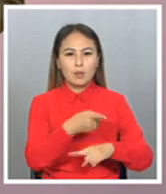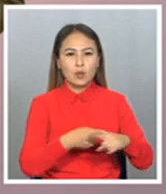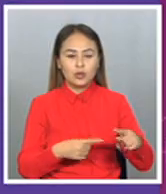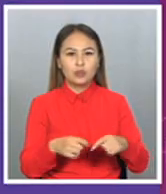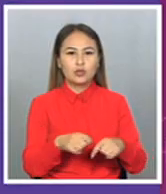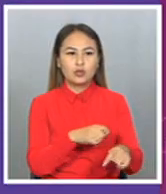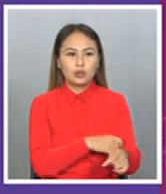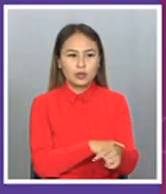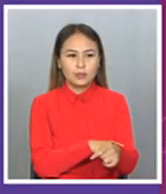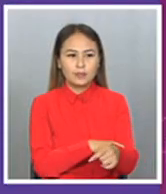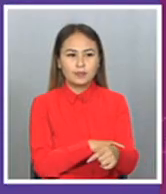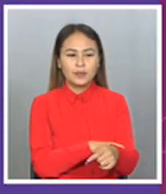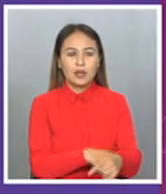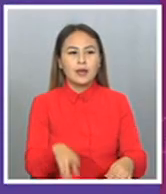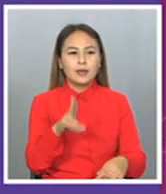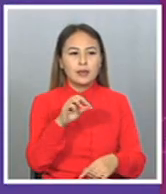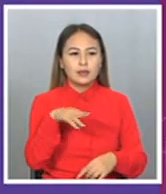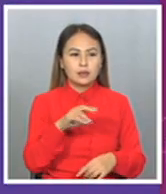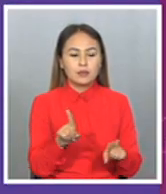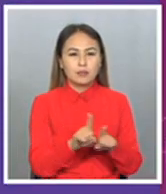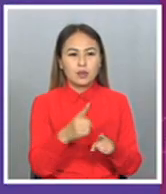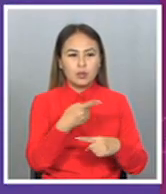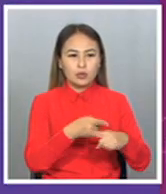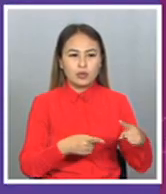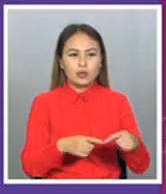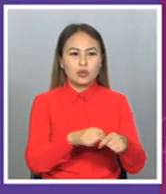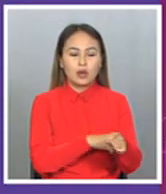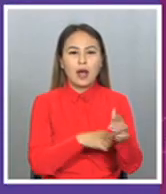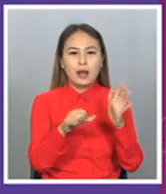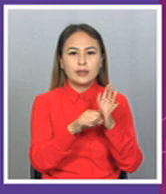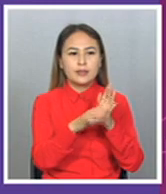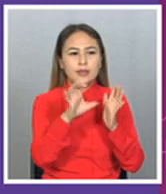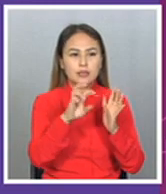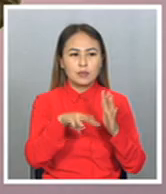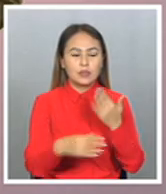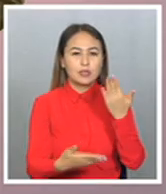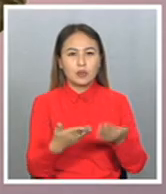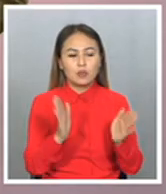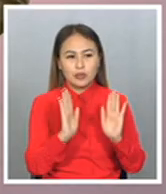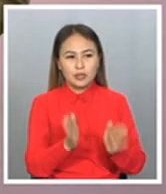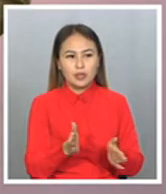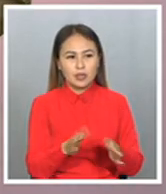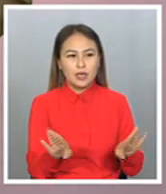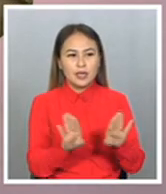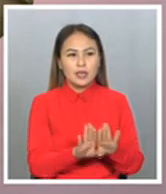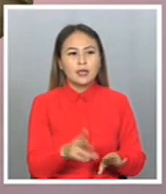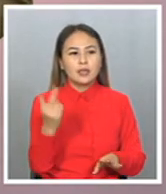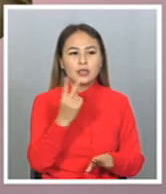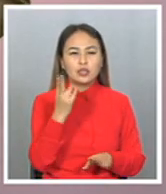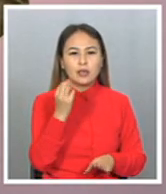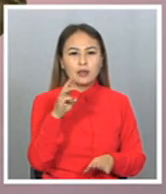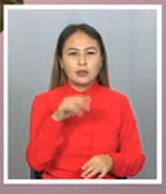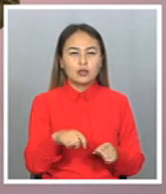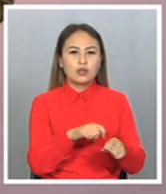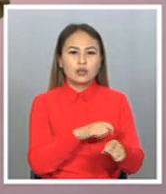ұзындығы. Келтектің бір бөлігінің ұзындығы 6 сантиметр болса, екінші келтектің